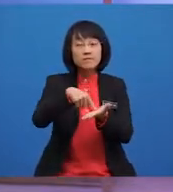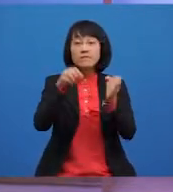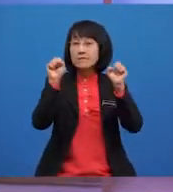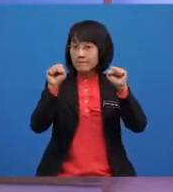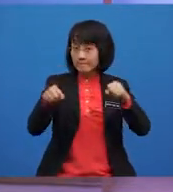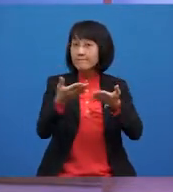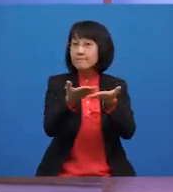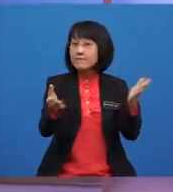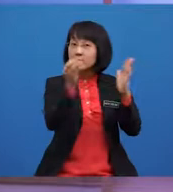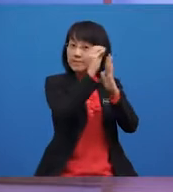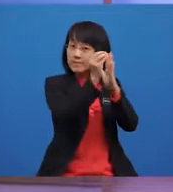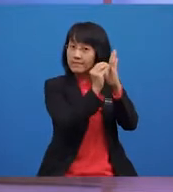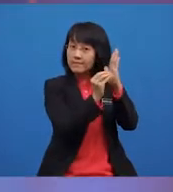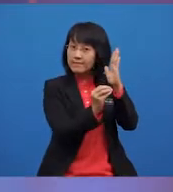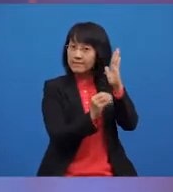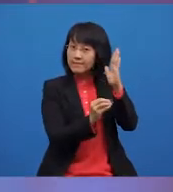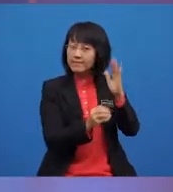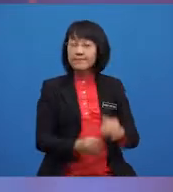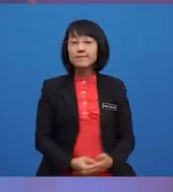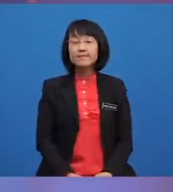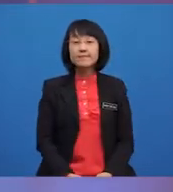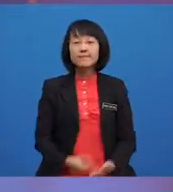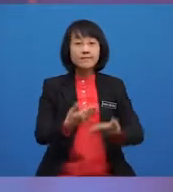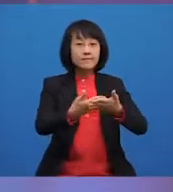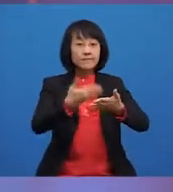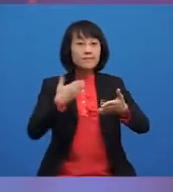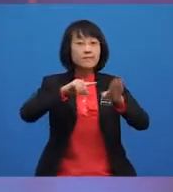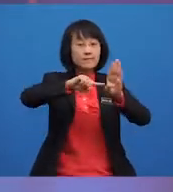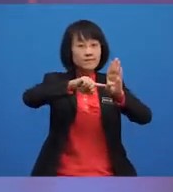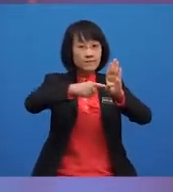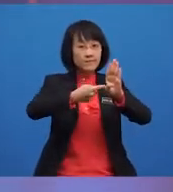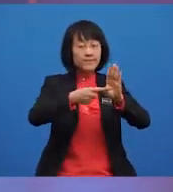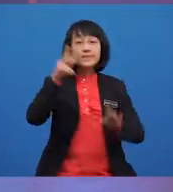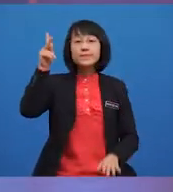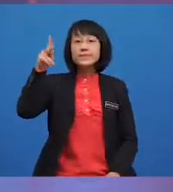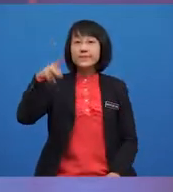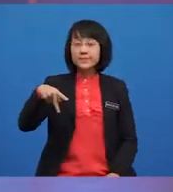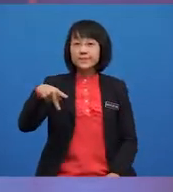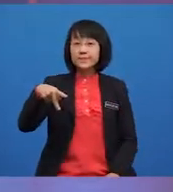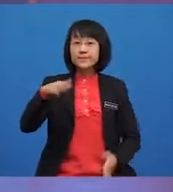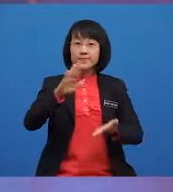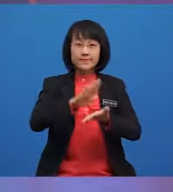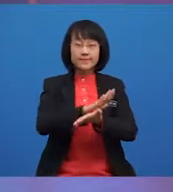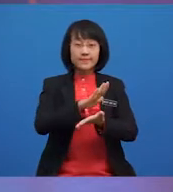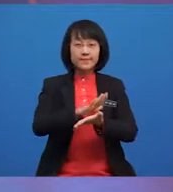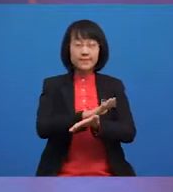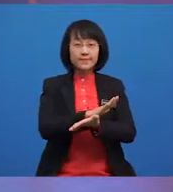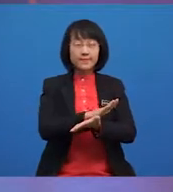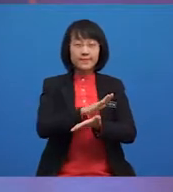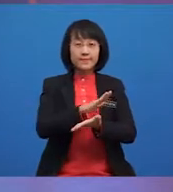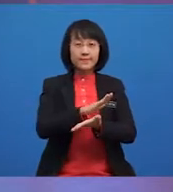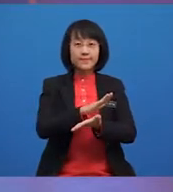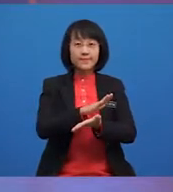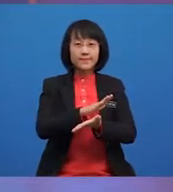Boleh kamu lorekkan? Sebelum kamu mula melorek, pastikan kertas di